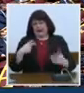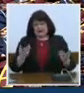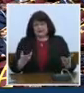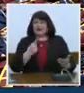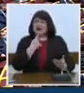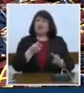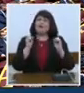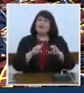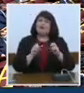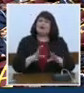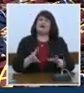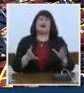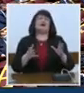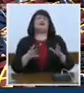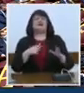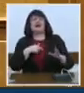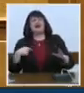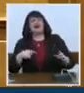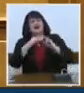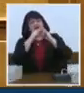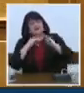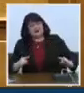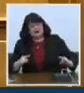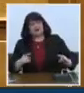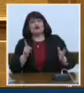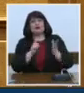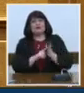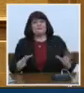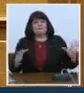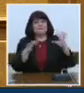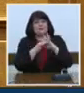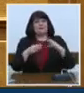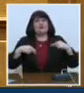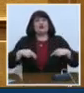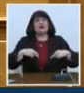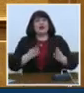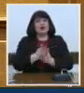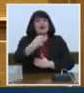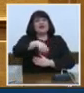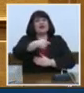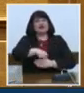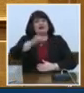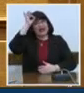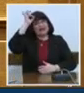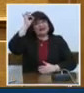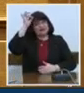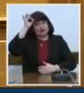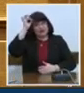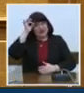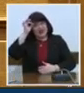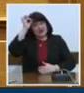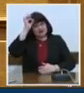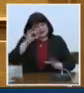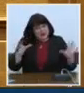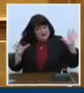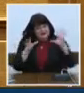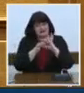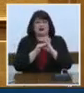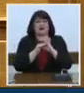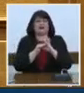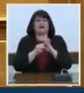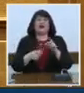θα πρέπει να λειτουργεί σε συνεργασία με το Υπουργείο Δικαιοσύνης, την ΕΛΑΣ, τις αστυνομικές αρχές.